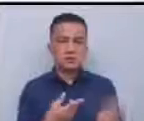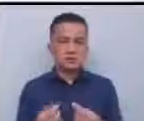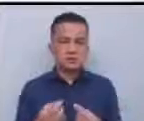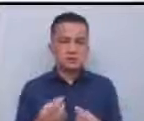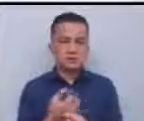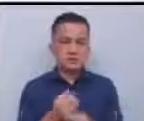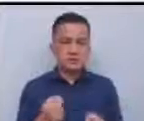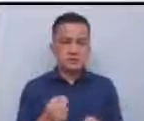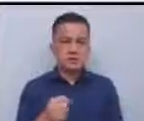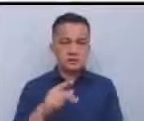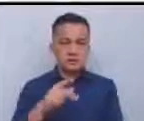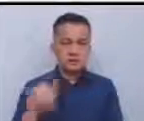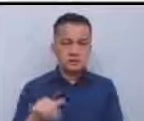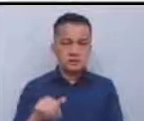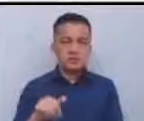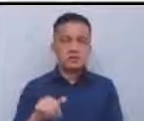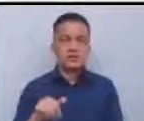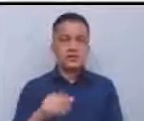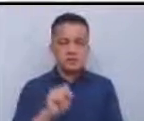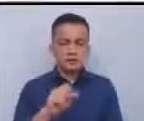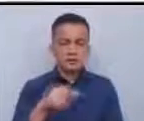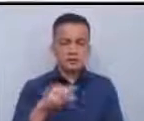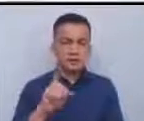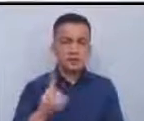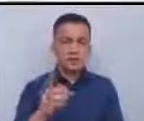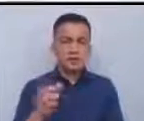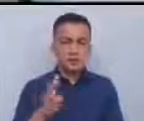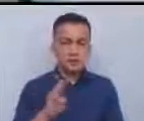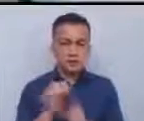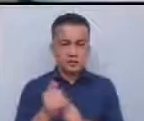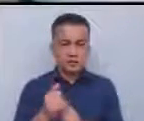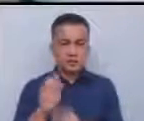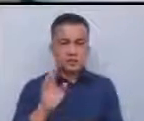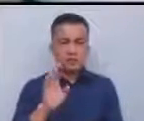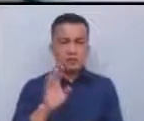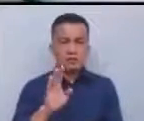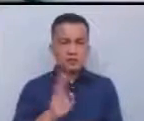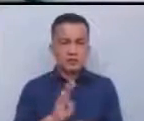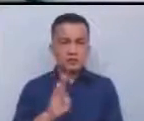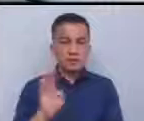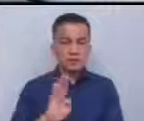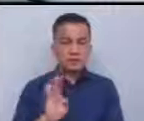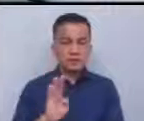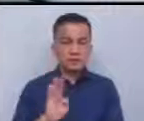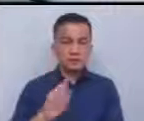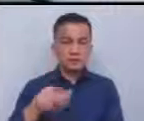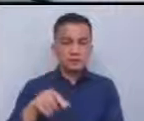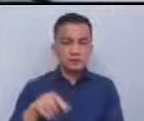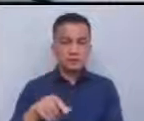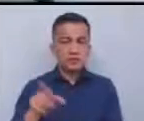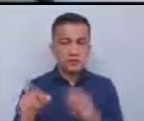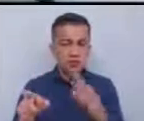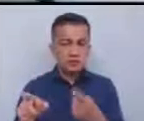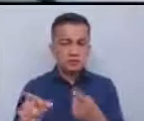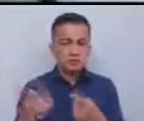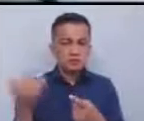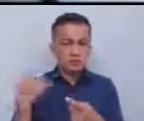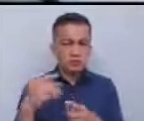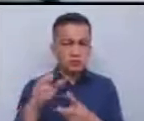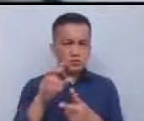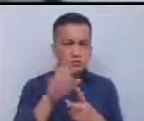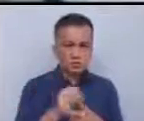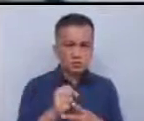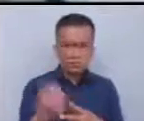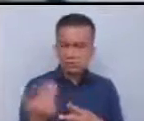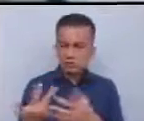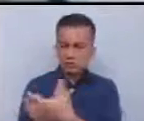SPD sa Barangay Baclaran, Paranaque City. Ang mga biktima ay nabatid na dinukot sa Shore Residence noong February 7, 2022